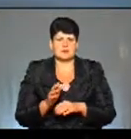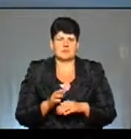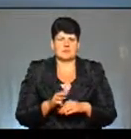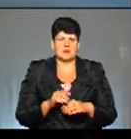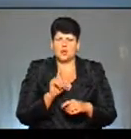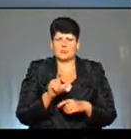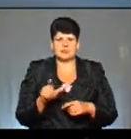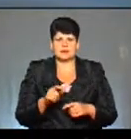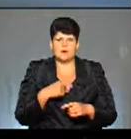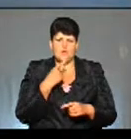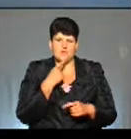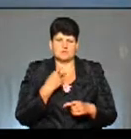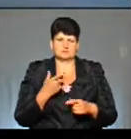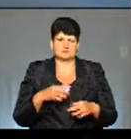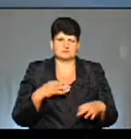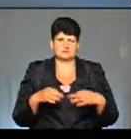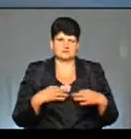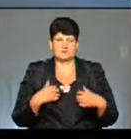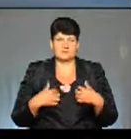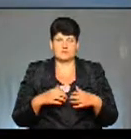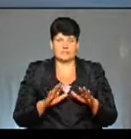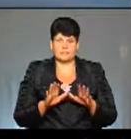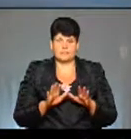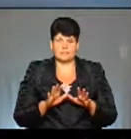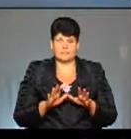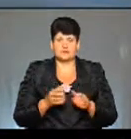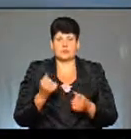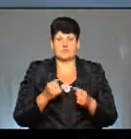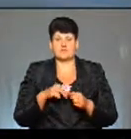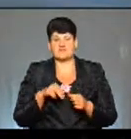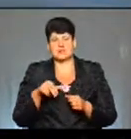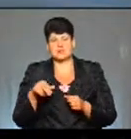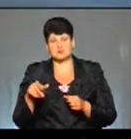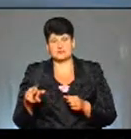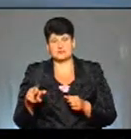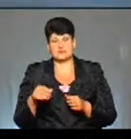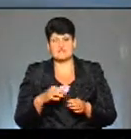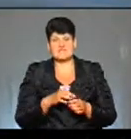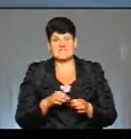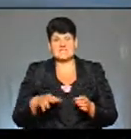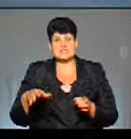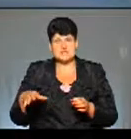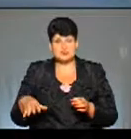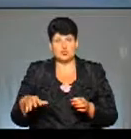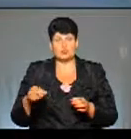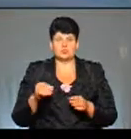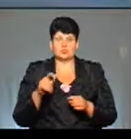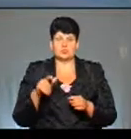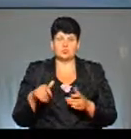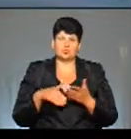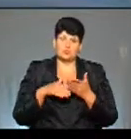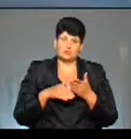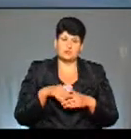свого якогось недовольства, бо ми поспішаємо. Водій вийшов, відстібнув людину, чи там допоміг